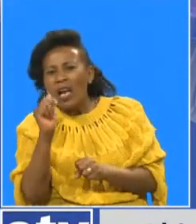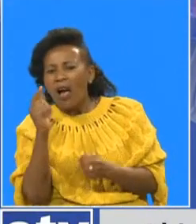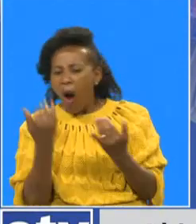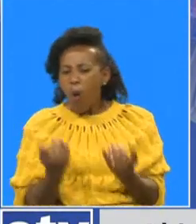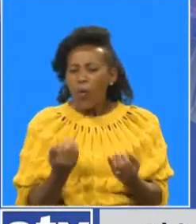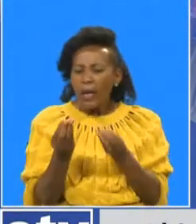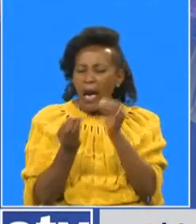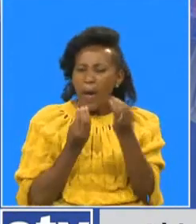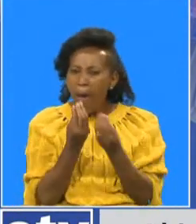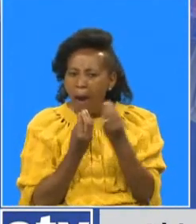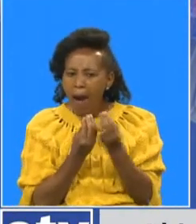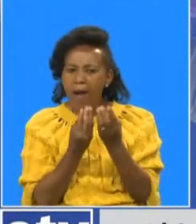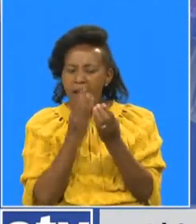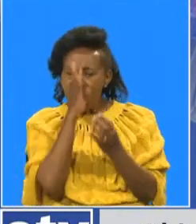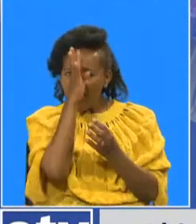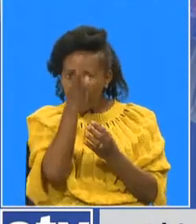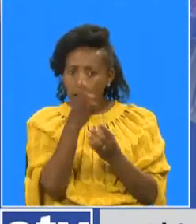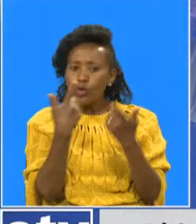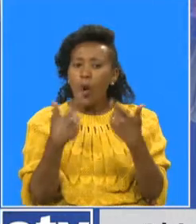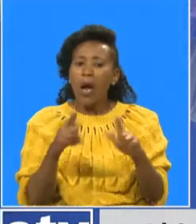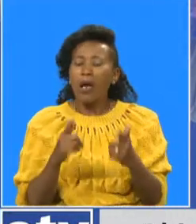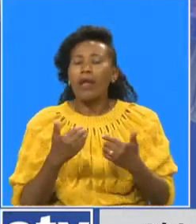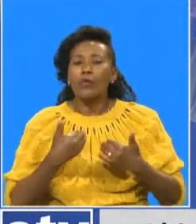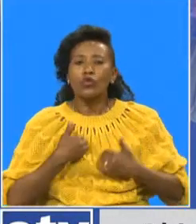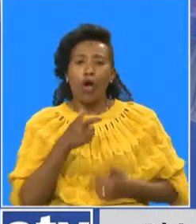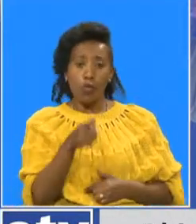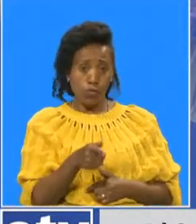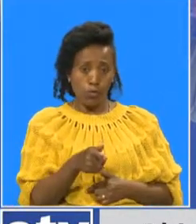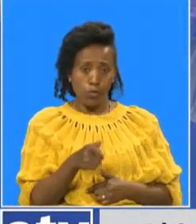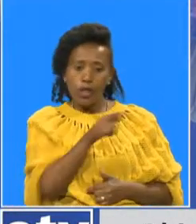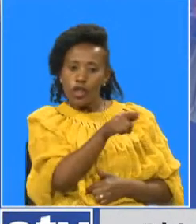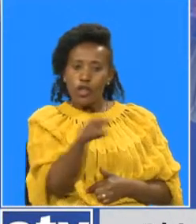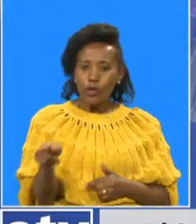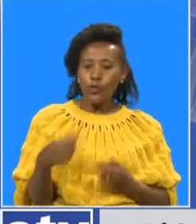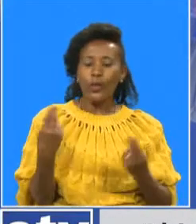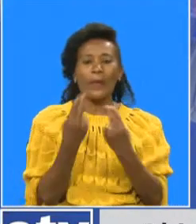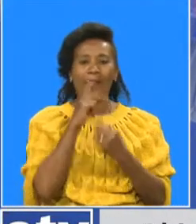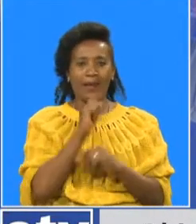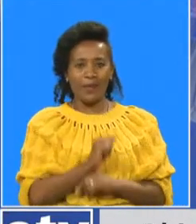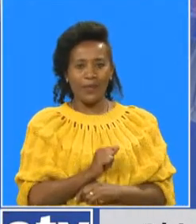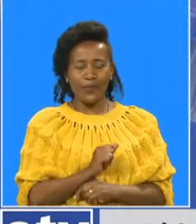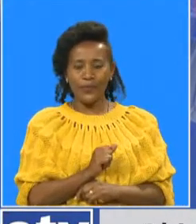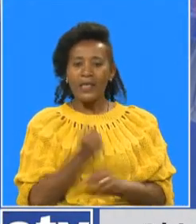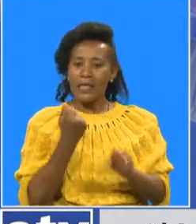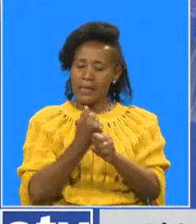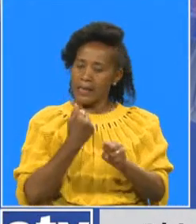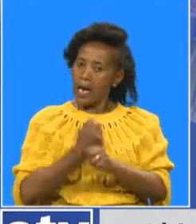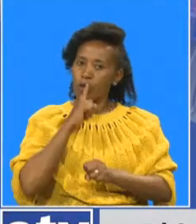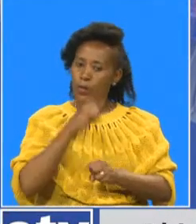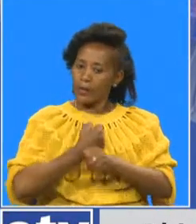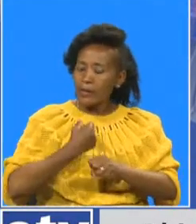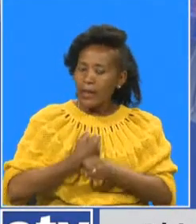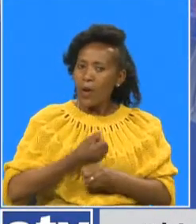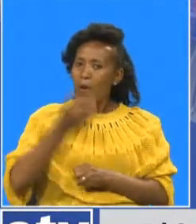አሁን የሚፈል የፈጠራቸው ኦፖርቹኒቲዎች አሉ። እነሱን የመጠቀም ስራ ነው የተሰራውና በፊት የተረበረው